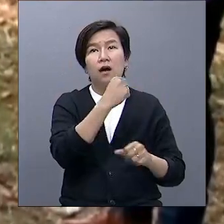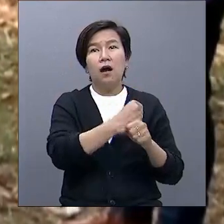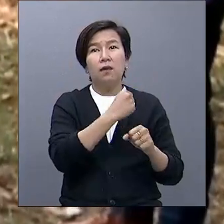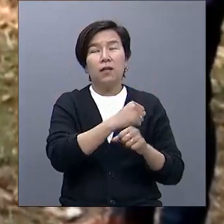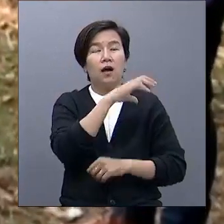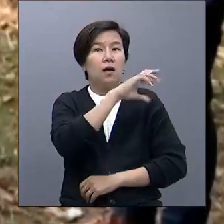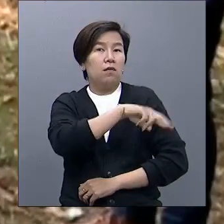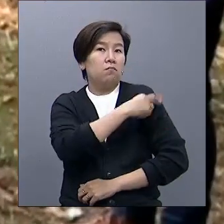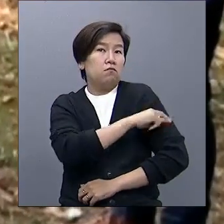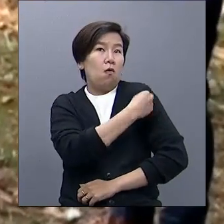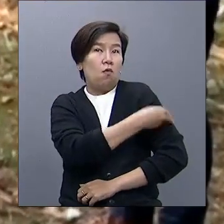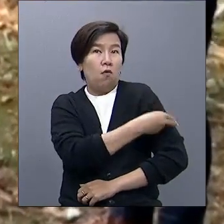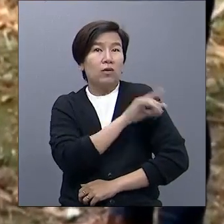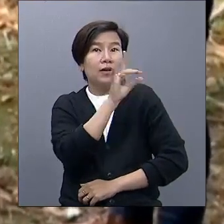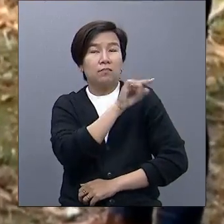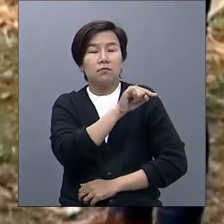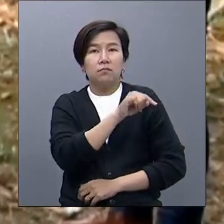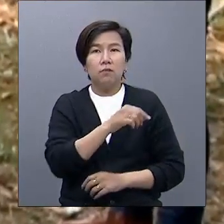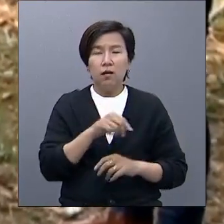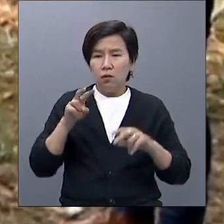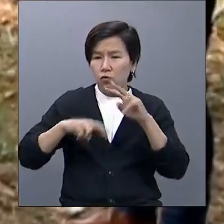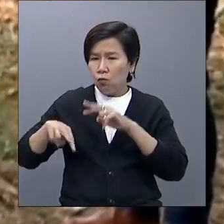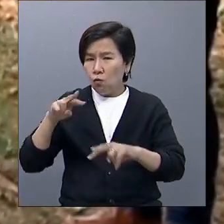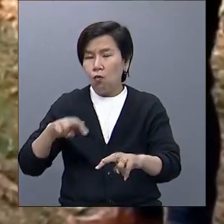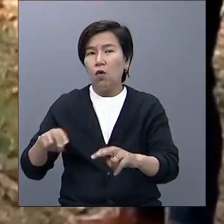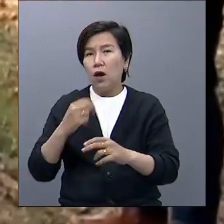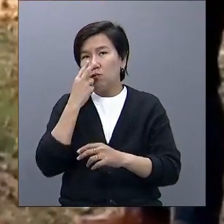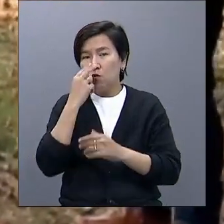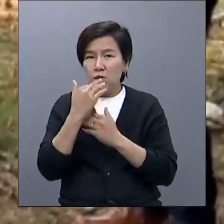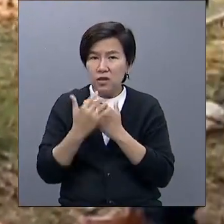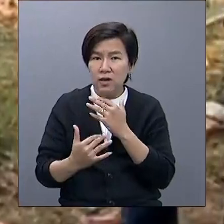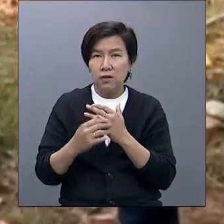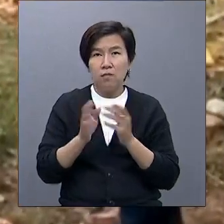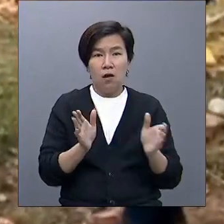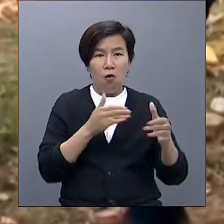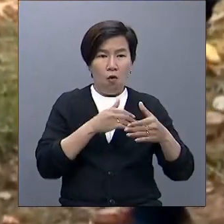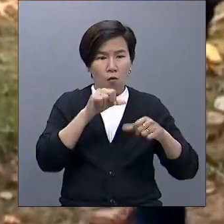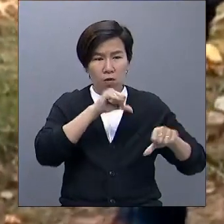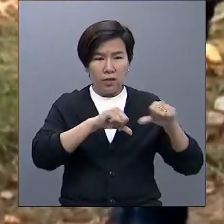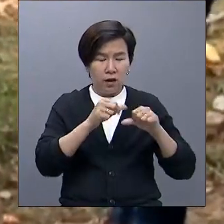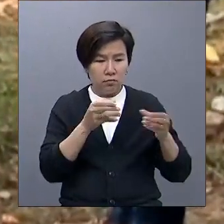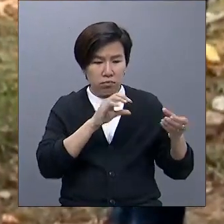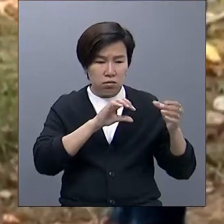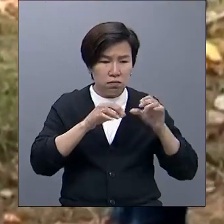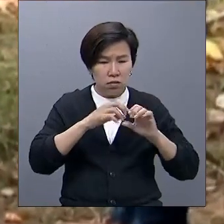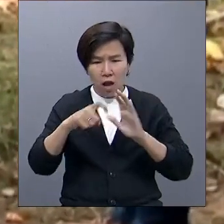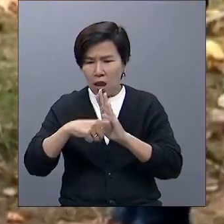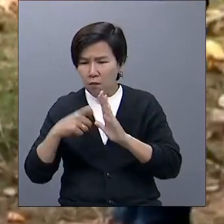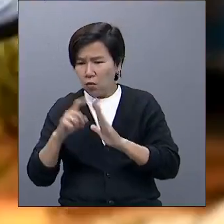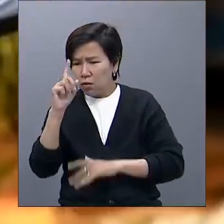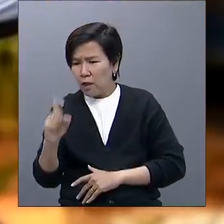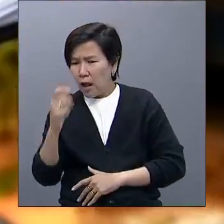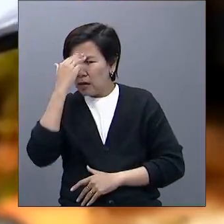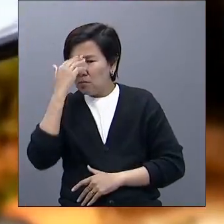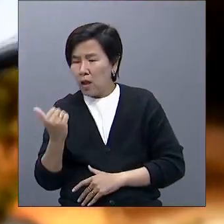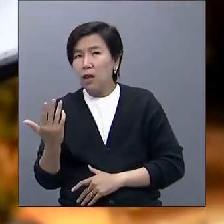อไปตัวสอบเก็บตัวยั้งเลือดสูนนักไปที่ห้ปริบัิกาเลยหาสาเหตุกป่วยการตายของมันนะฮะ